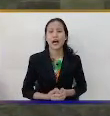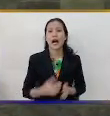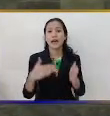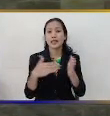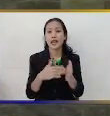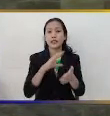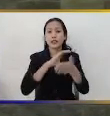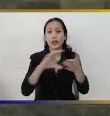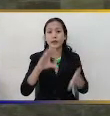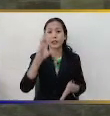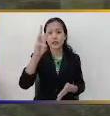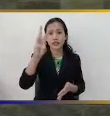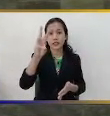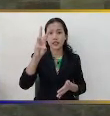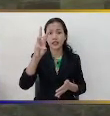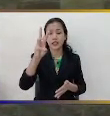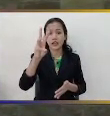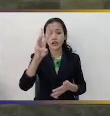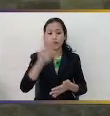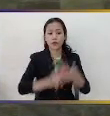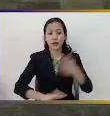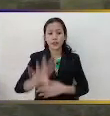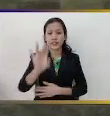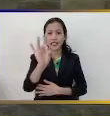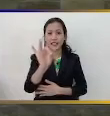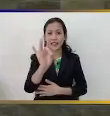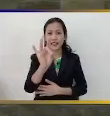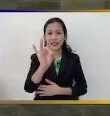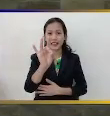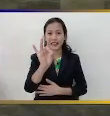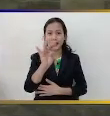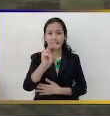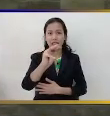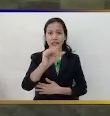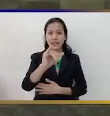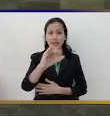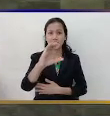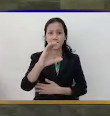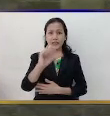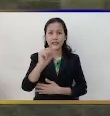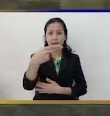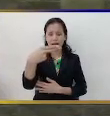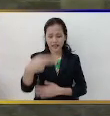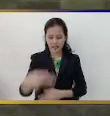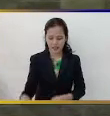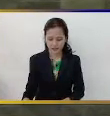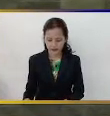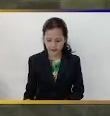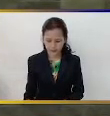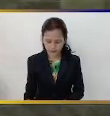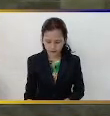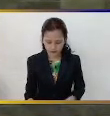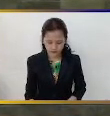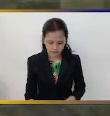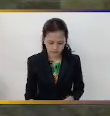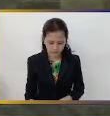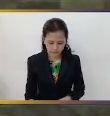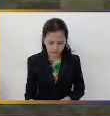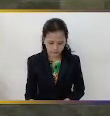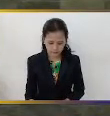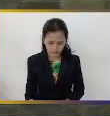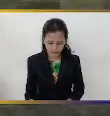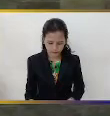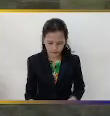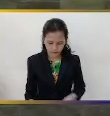number 8. Are you there? Amen. Are you there? Amen. All right. Ang sabi po ng Bible, Micah chapter number 6 verse